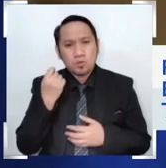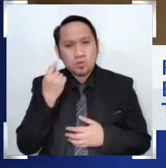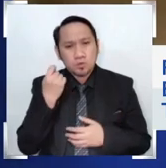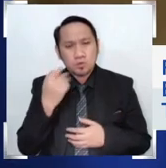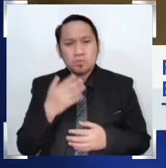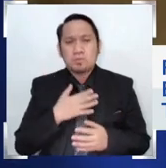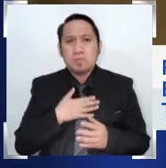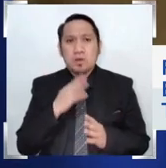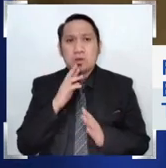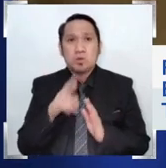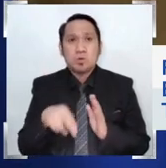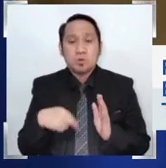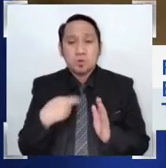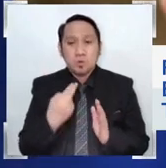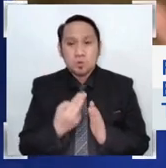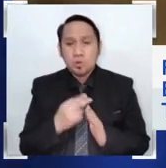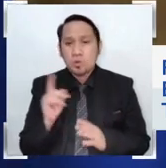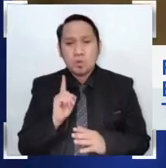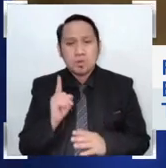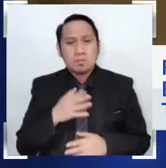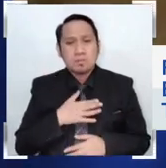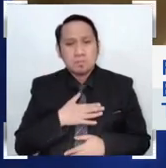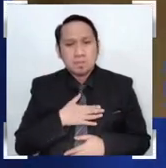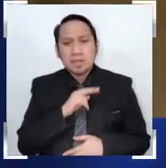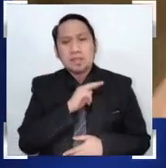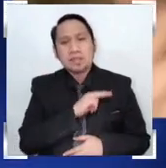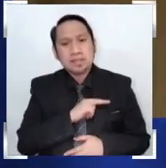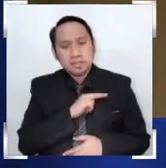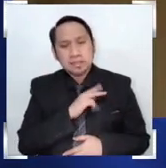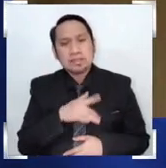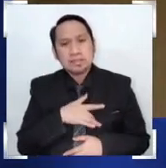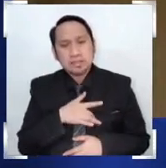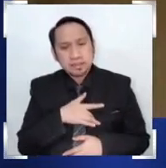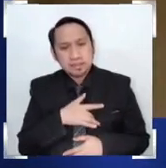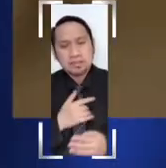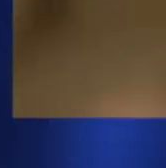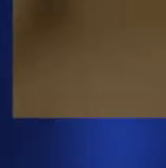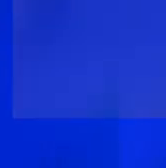ano yung dapat nararamdaman ko sa time na yun.